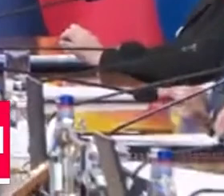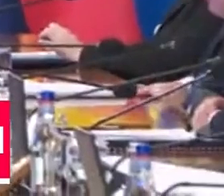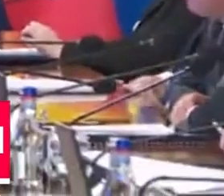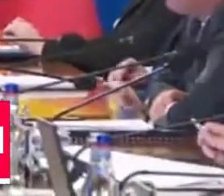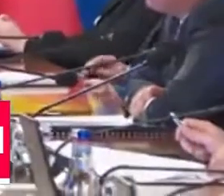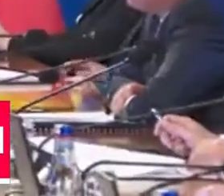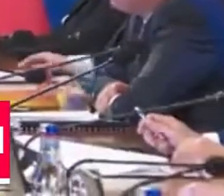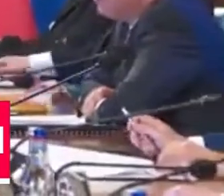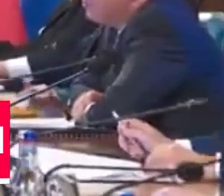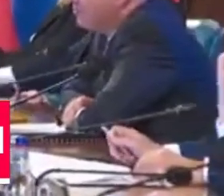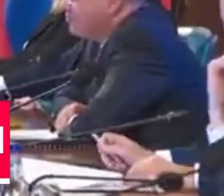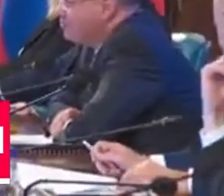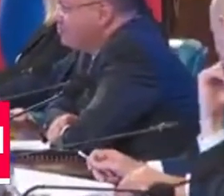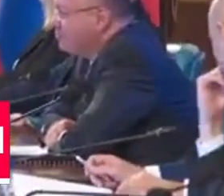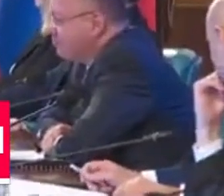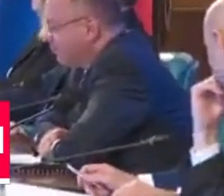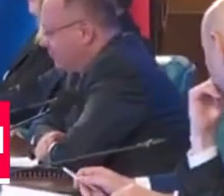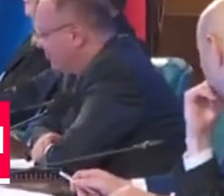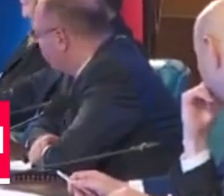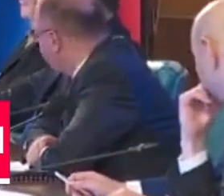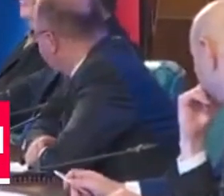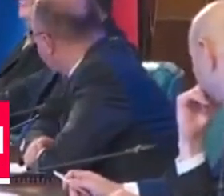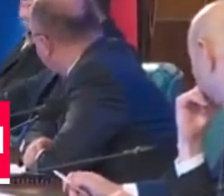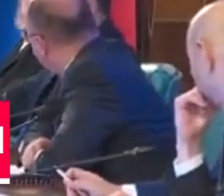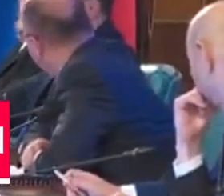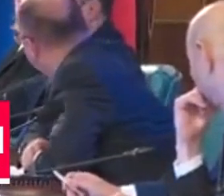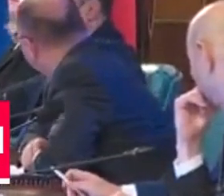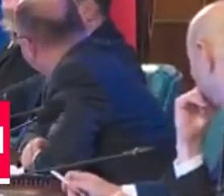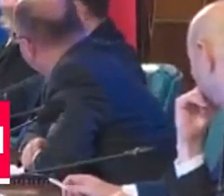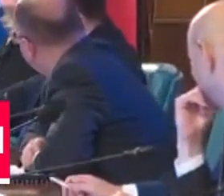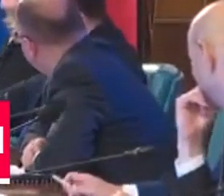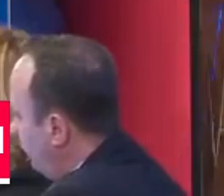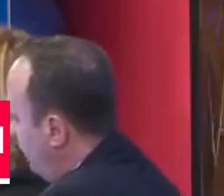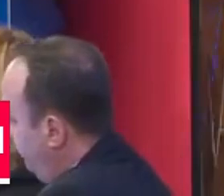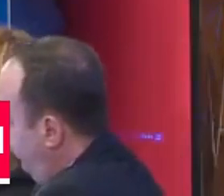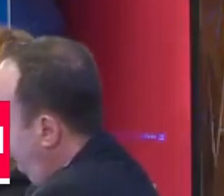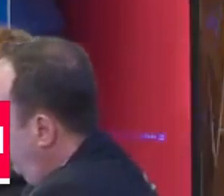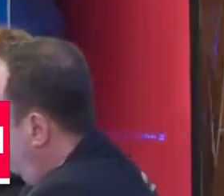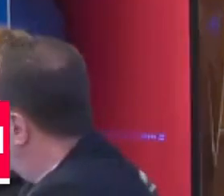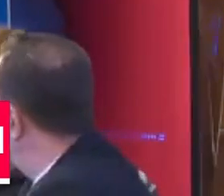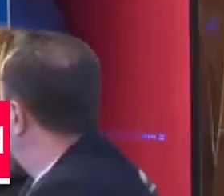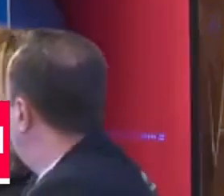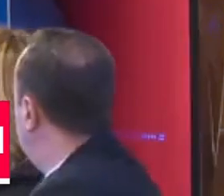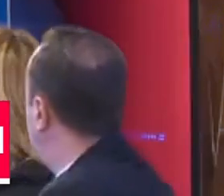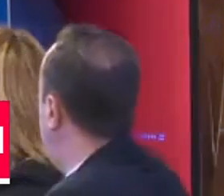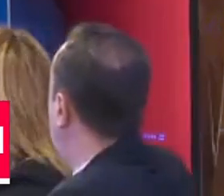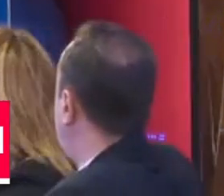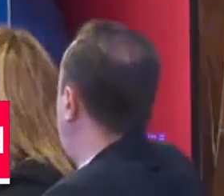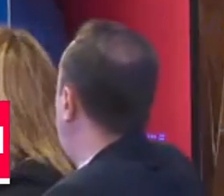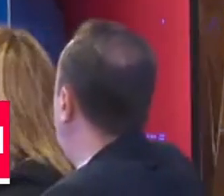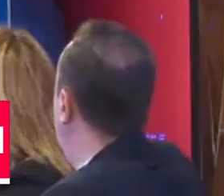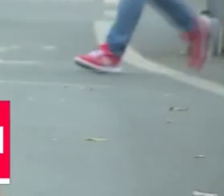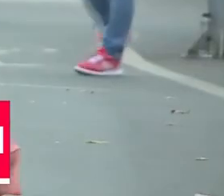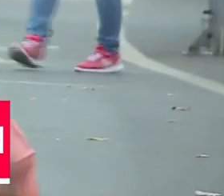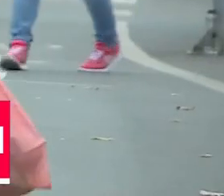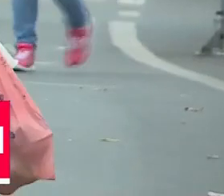Numele lui este Ion. Ion este o inițiativă pro bono a unor experți în inteligență artificială, în colaborare cu mai mulți profesori și cercetători